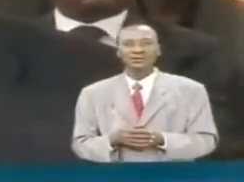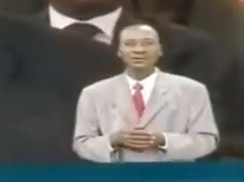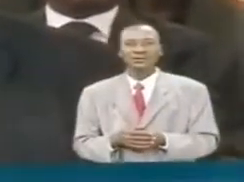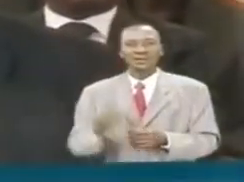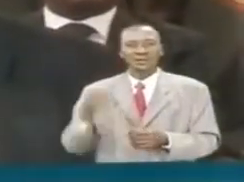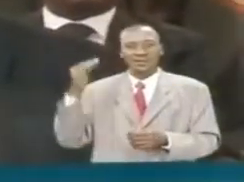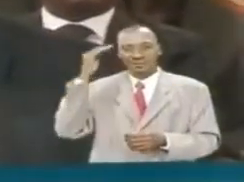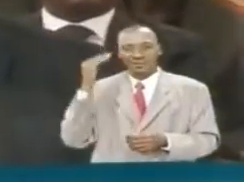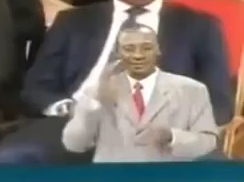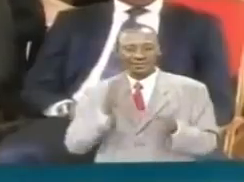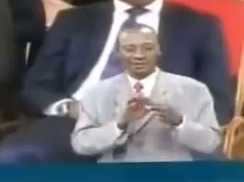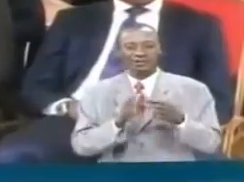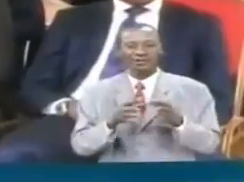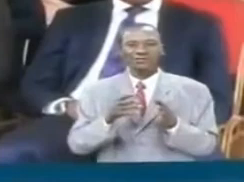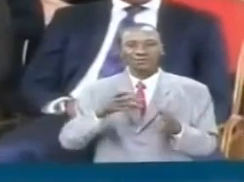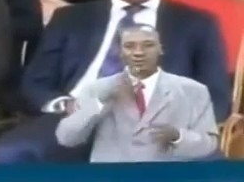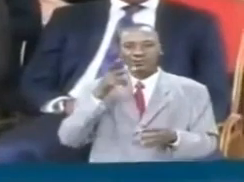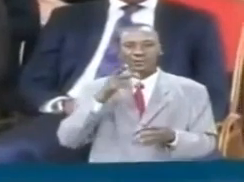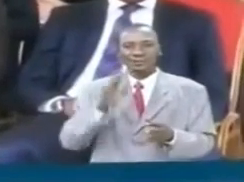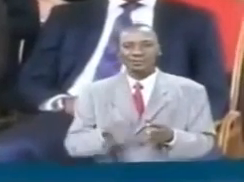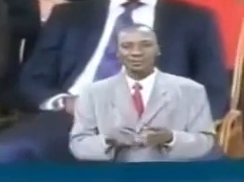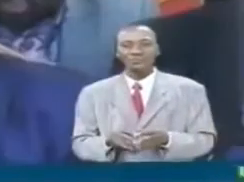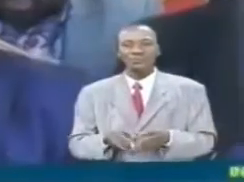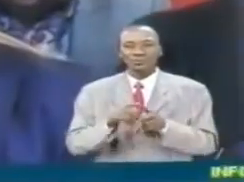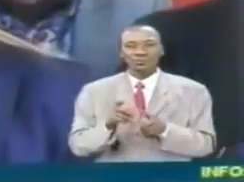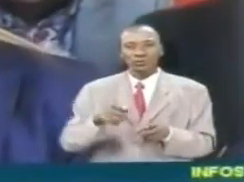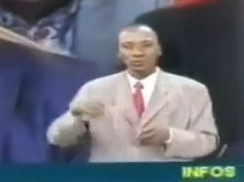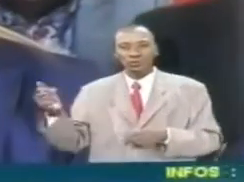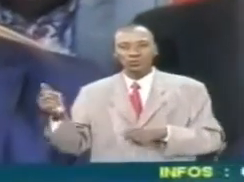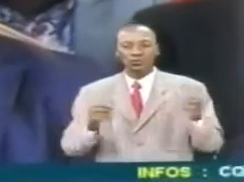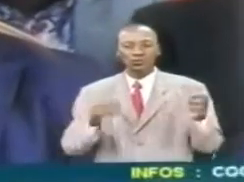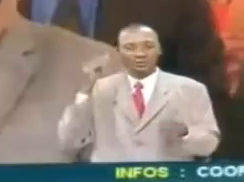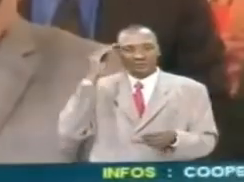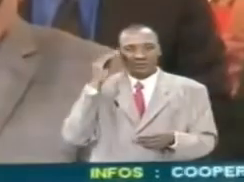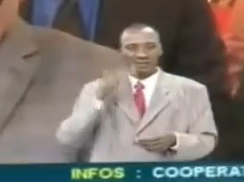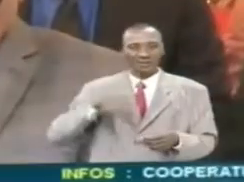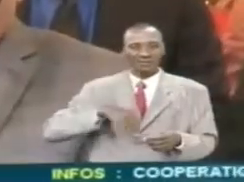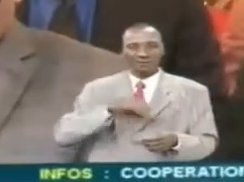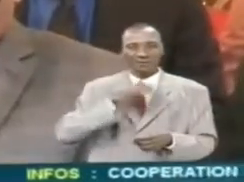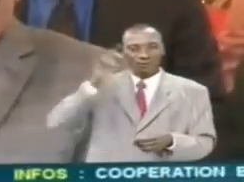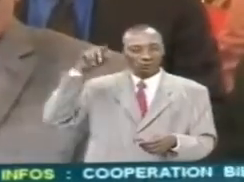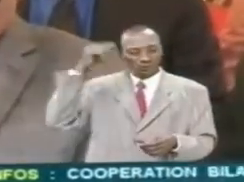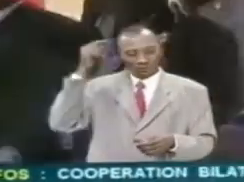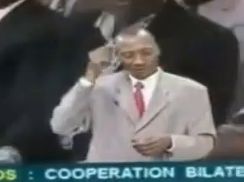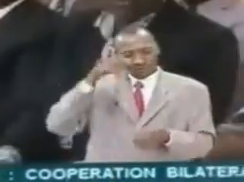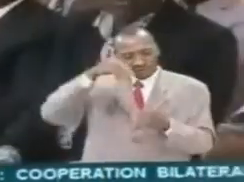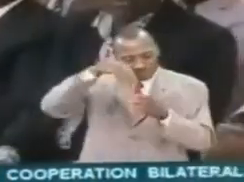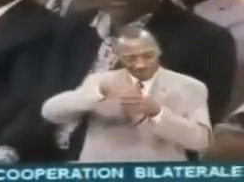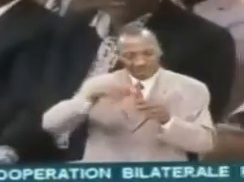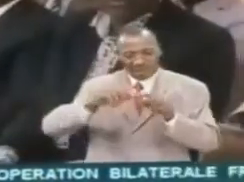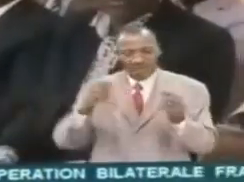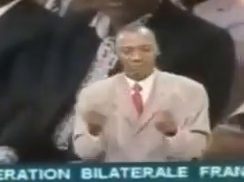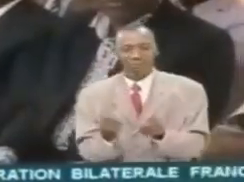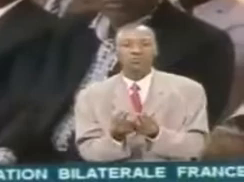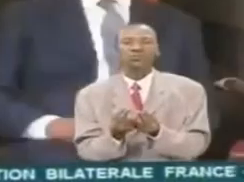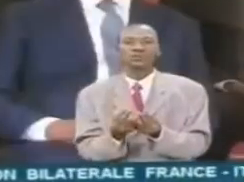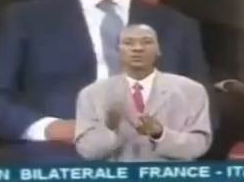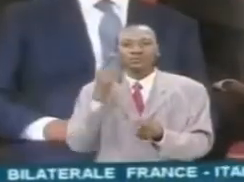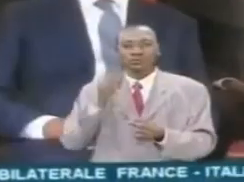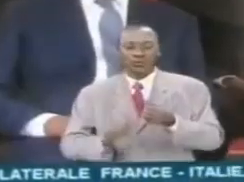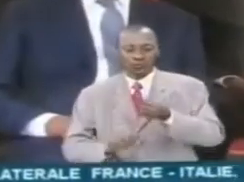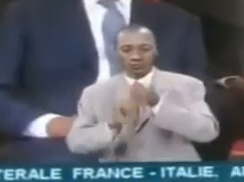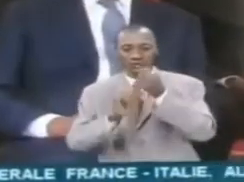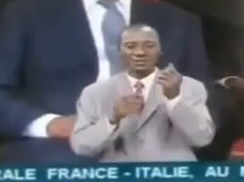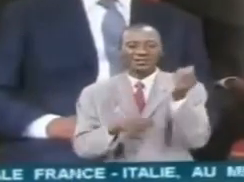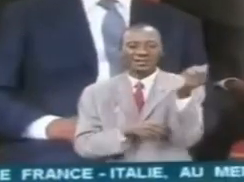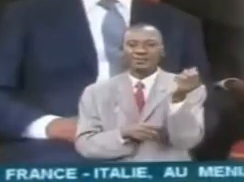relations avec le Parlement, d'autres ministres membres du gouvernement concernés par le caractère transversal de la catastrophe naturelle du 3